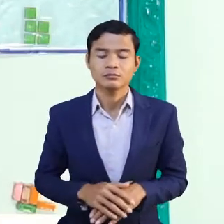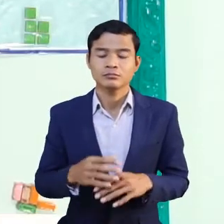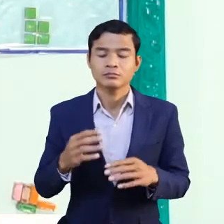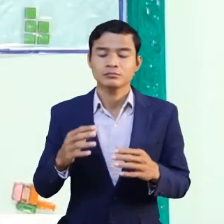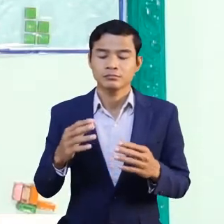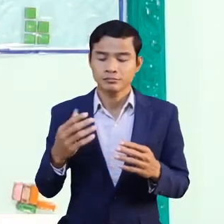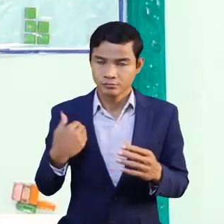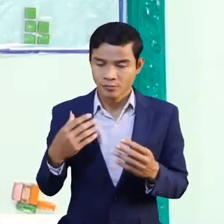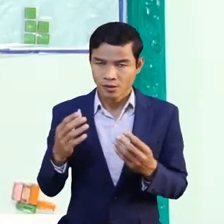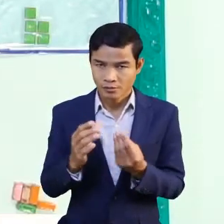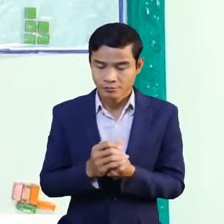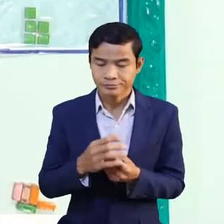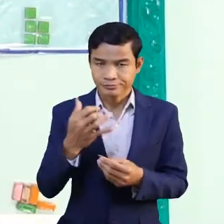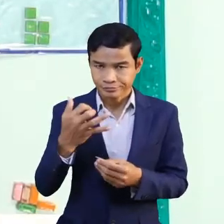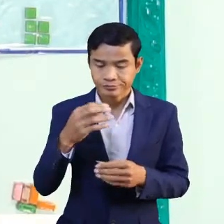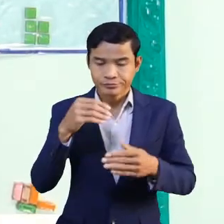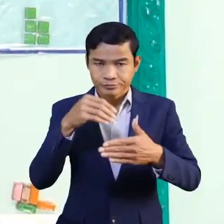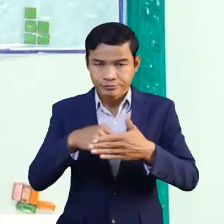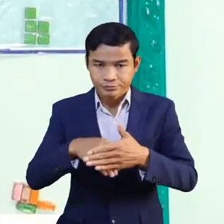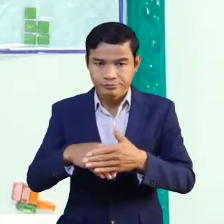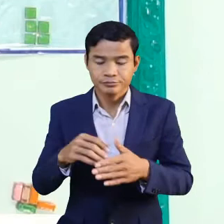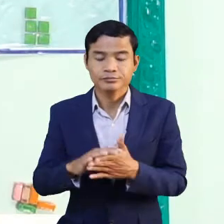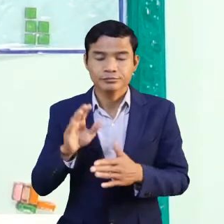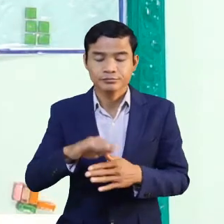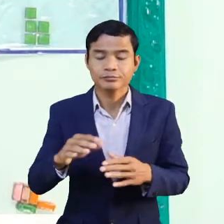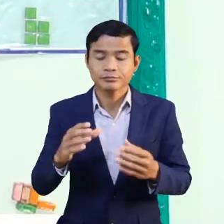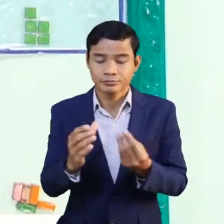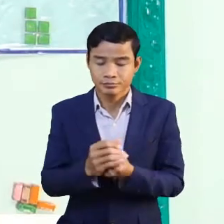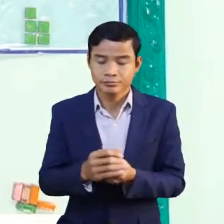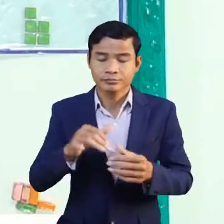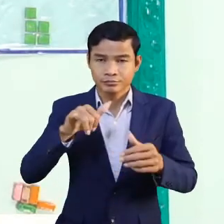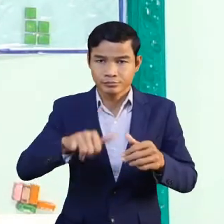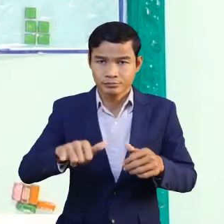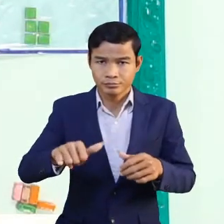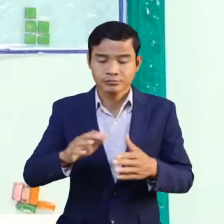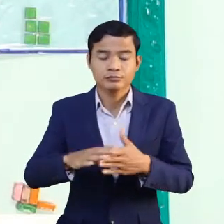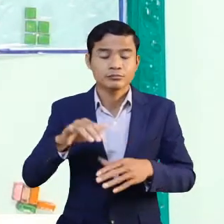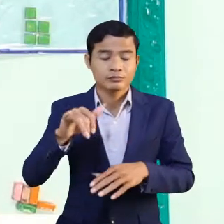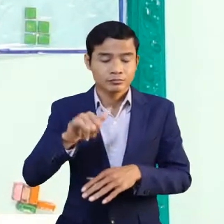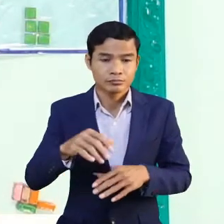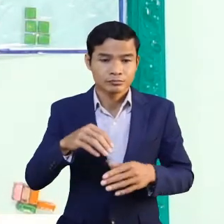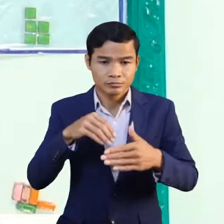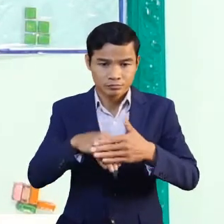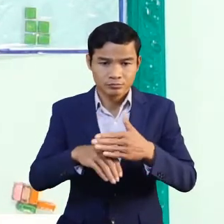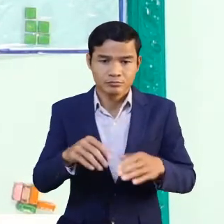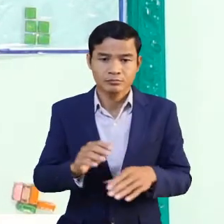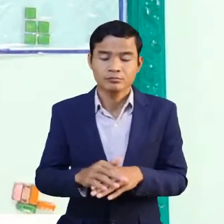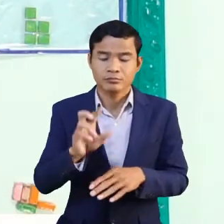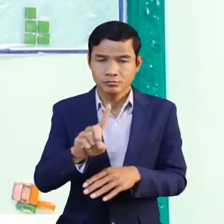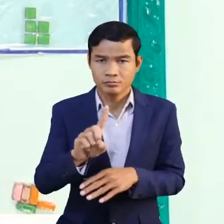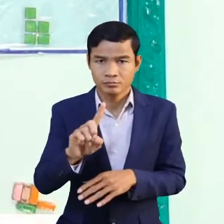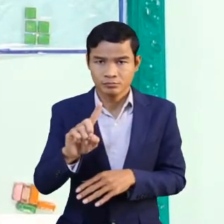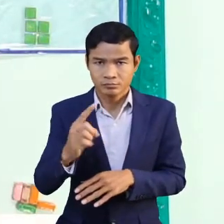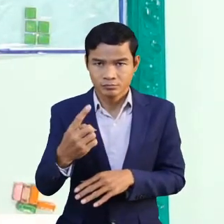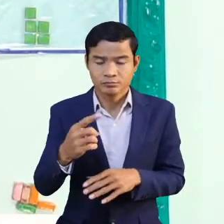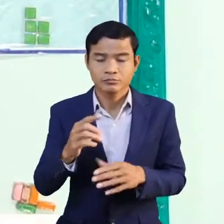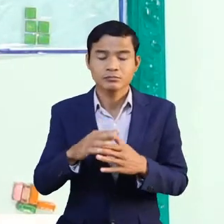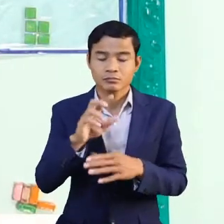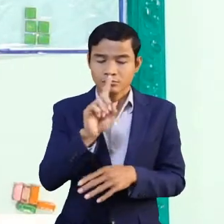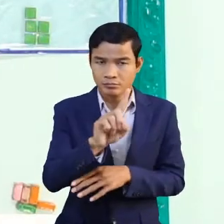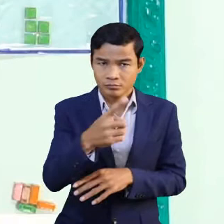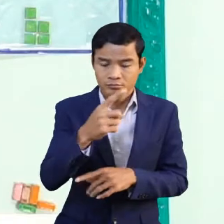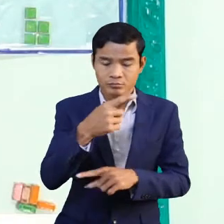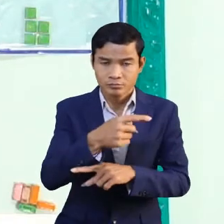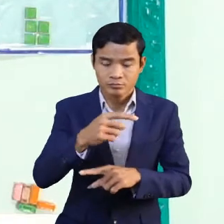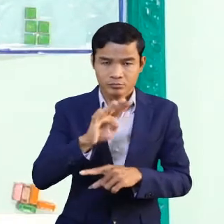7ចាំមានចំនួន7បន្ទះនេះគឺជាចំនួនដែលនៅសាអញ្ចឹងចា11 11ដក4